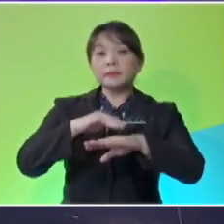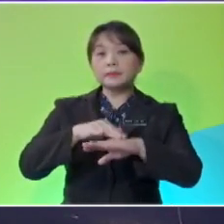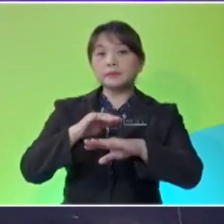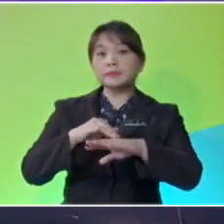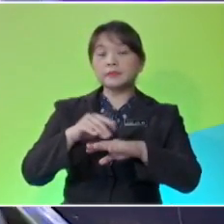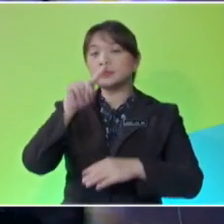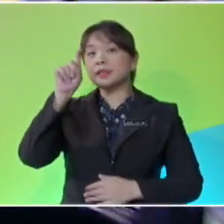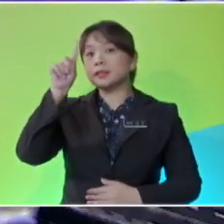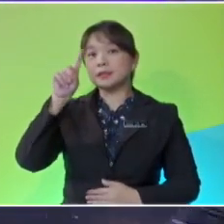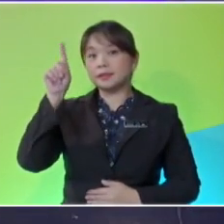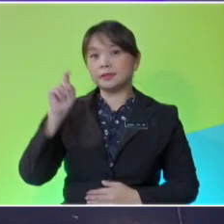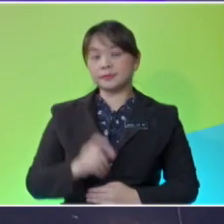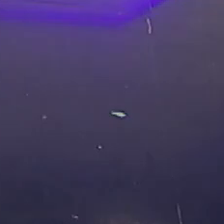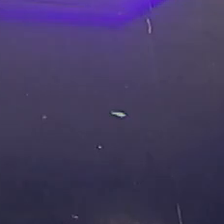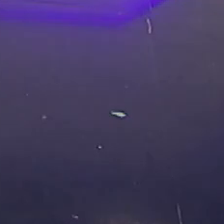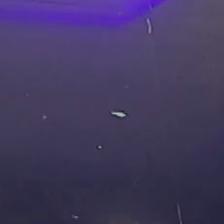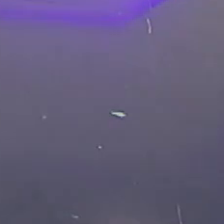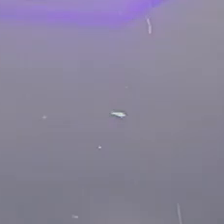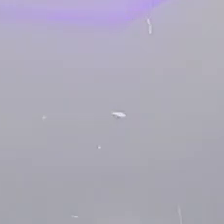pertanyaannya Kak Kak